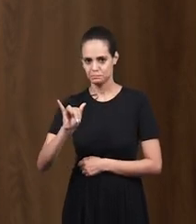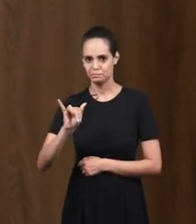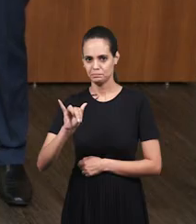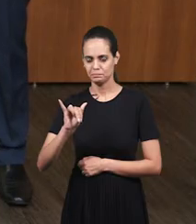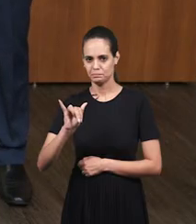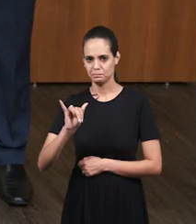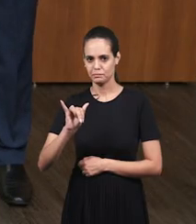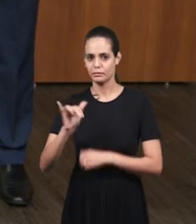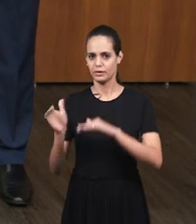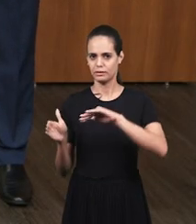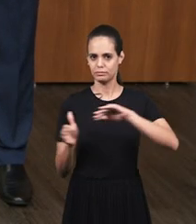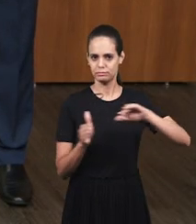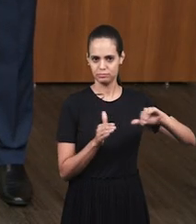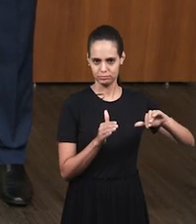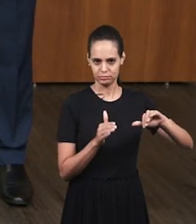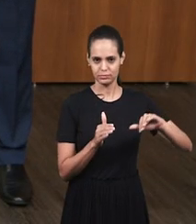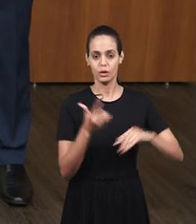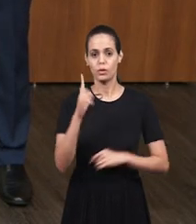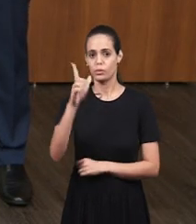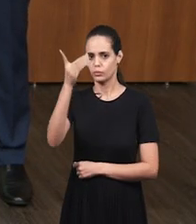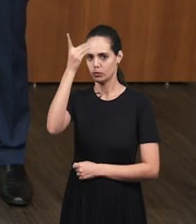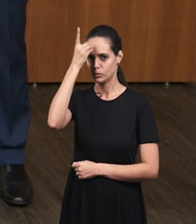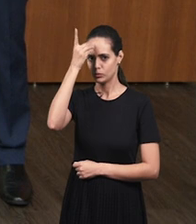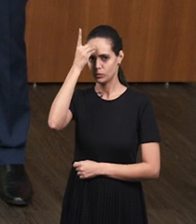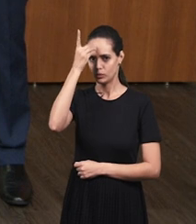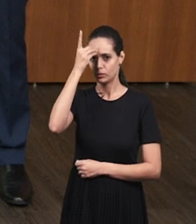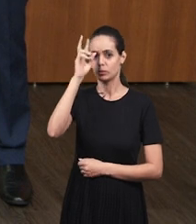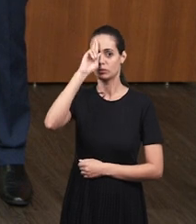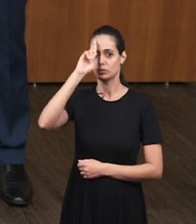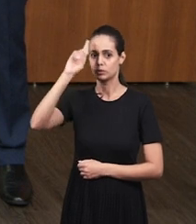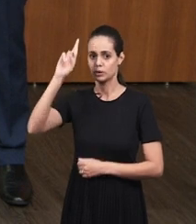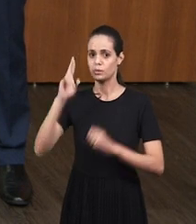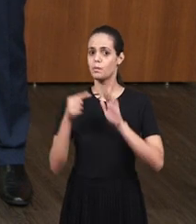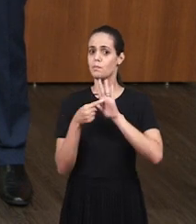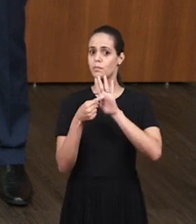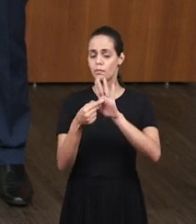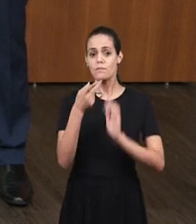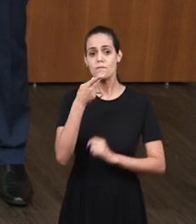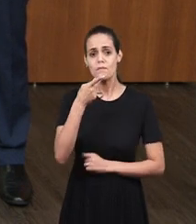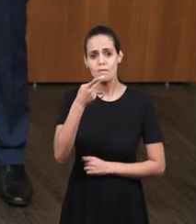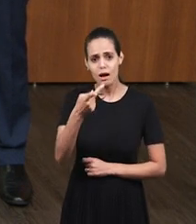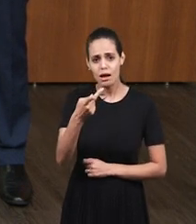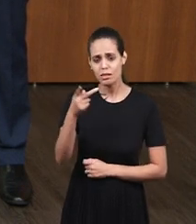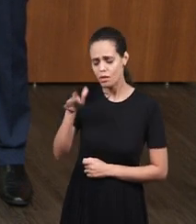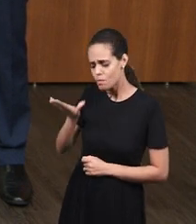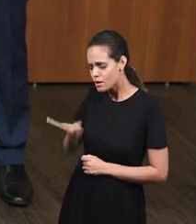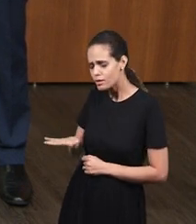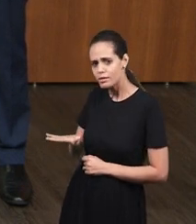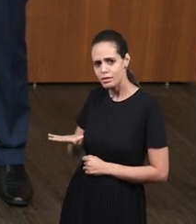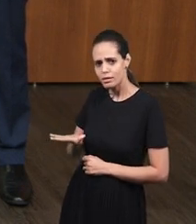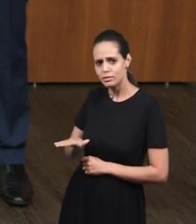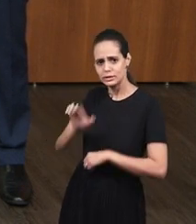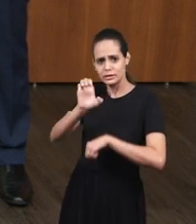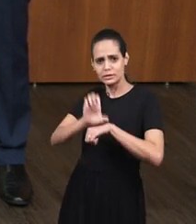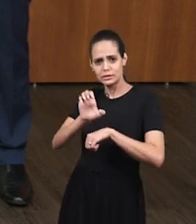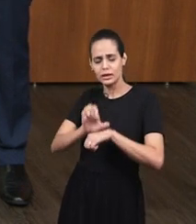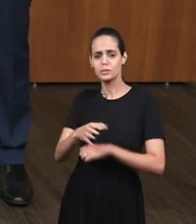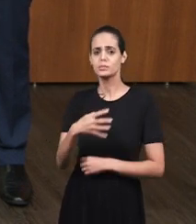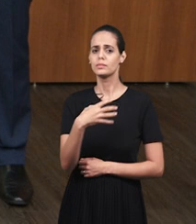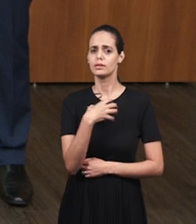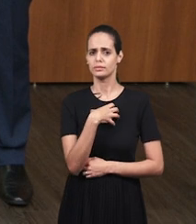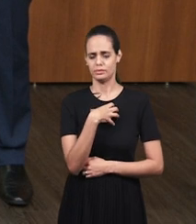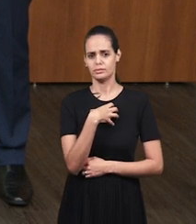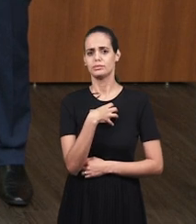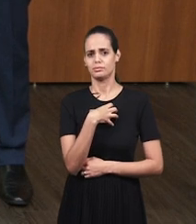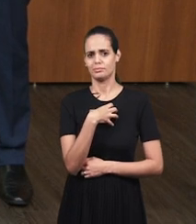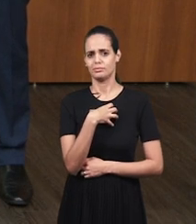professionnelle. Dieu vous a entendu. Il vous donnera cette réponse. Dans un autre don, un